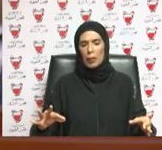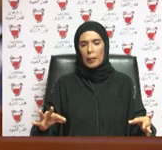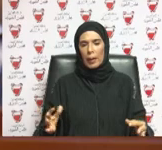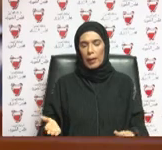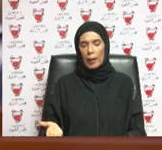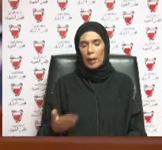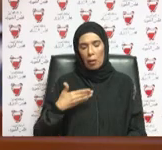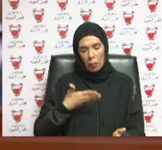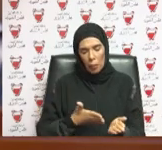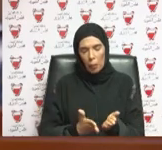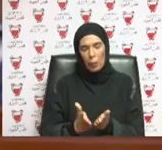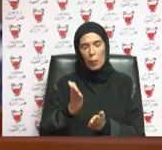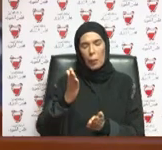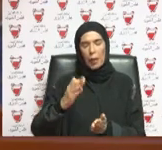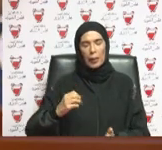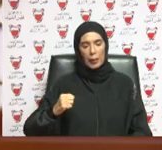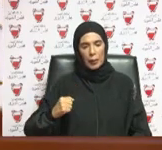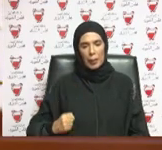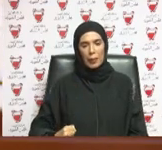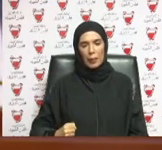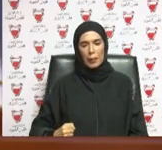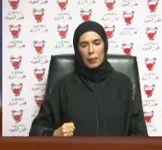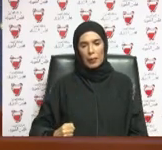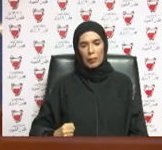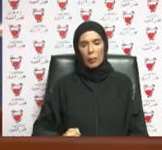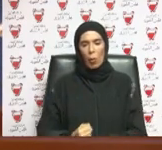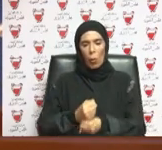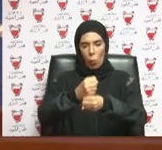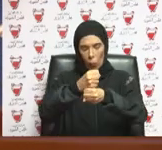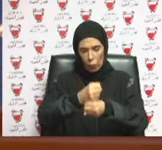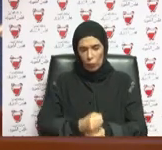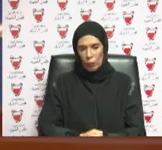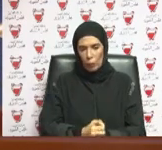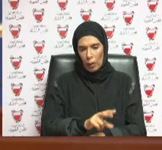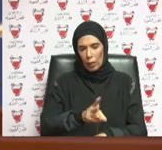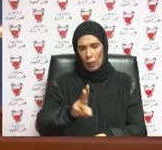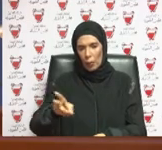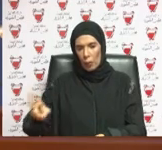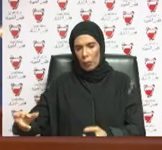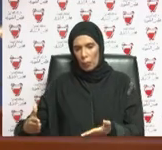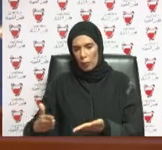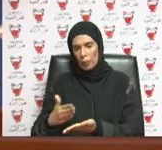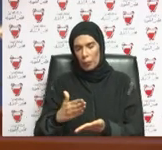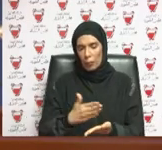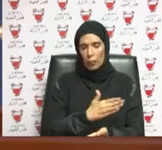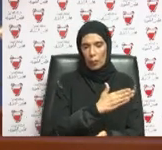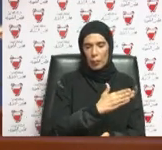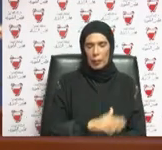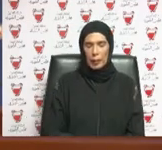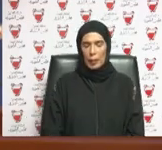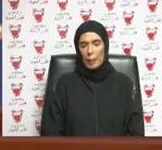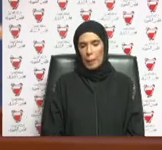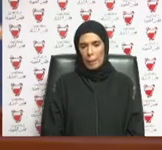البحرين، أن تمضي مملكة البحرين بثبات في شتى المجالات والنواحي. سيدي